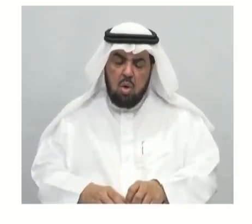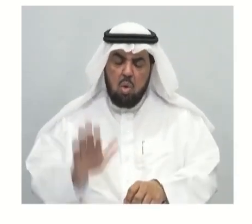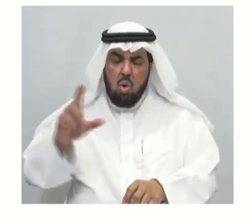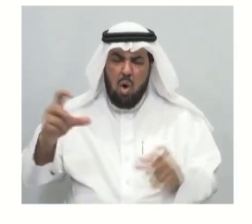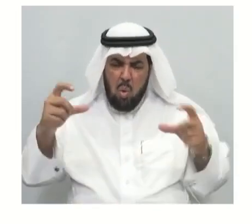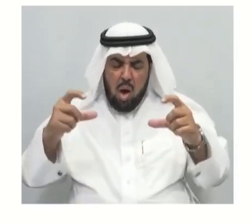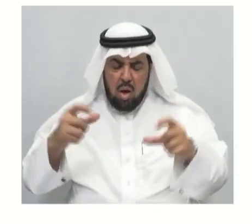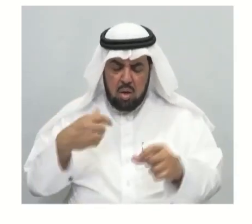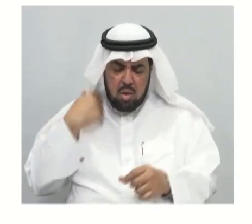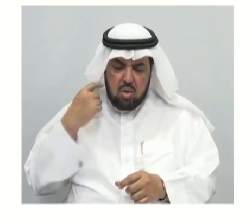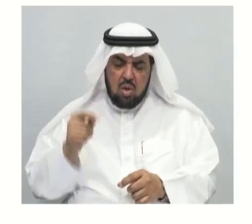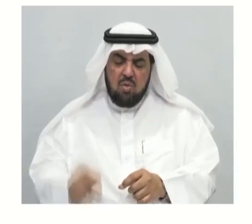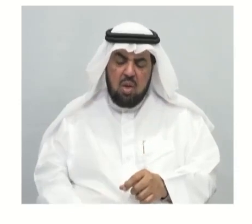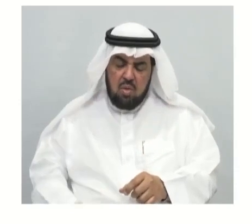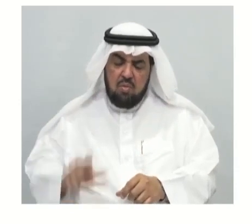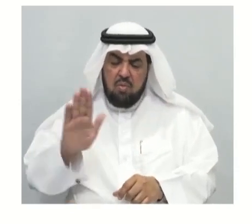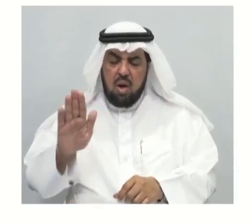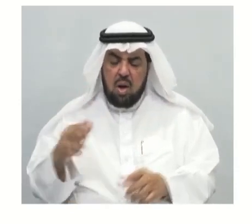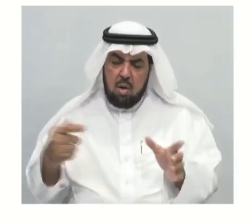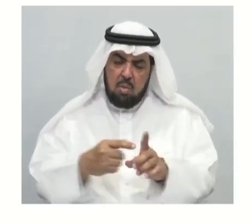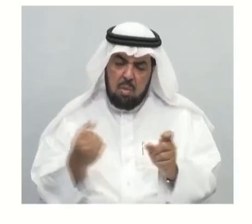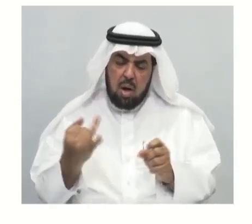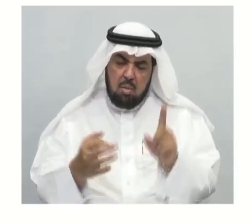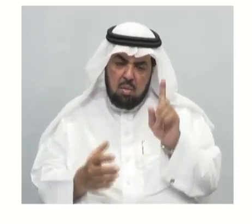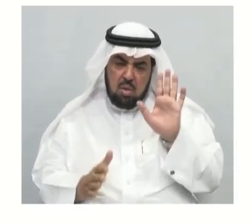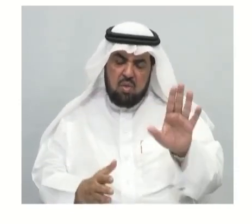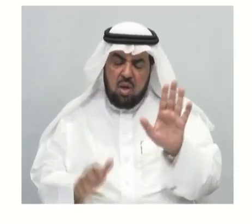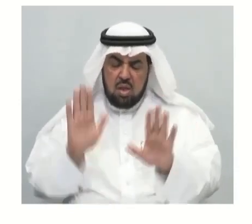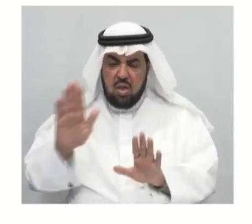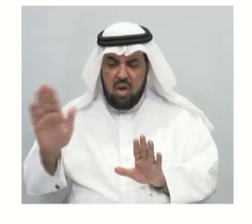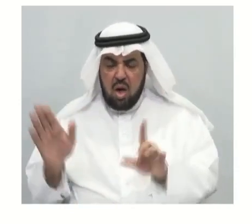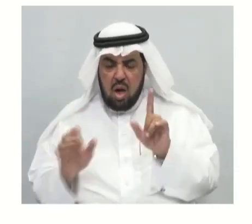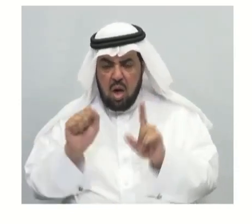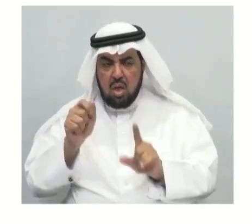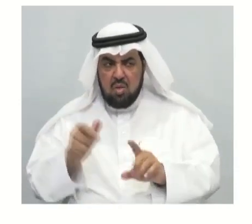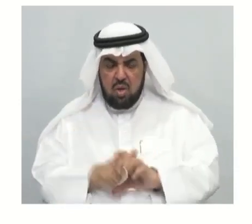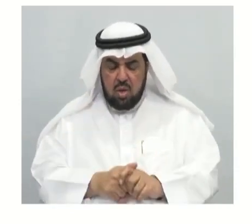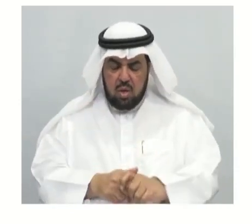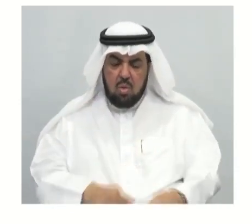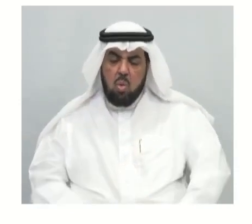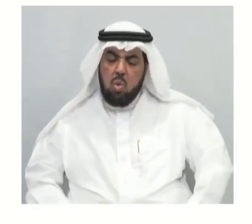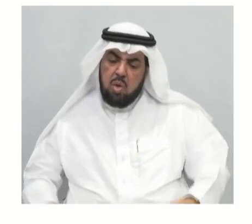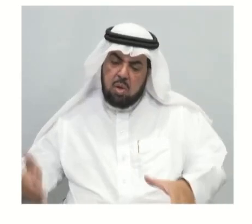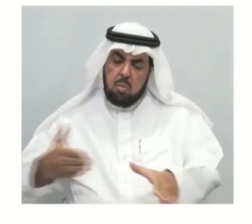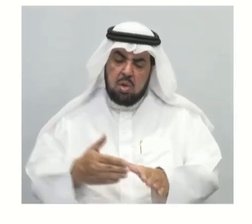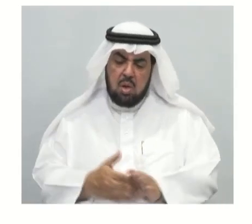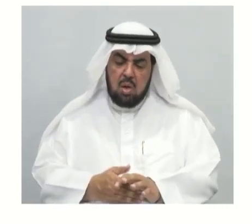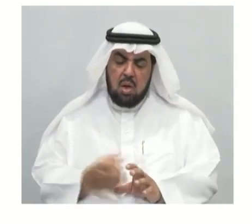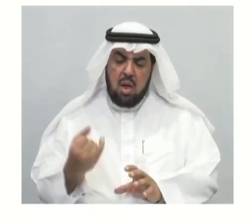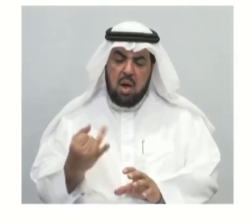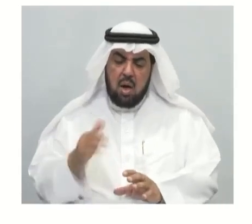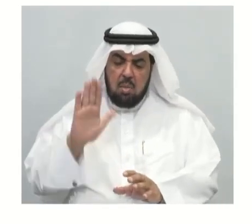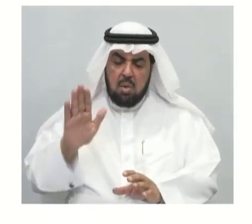كل جزء من التقرير امامه رقم الصفحه الخاص به مباشره يجده ويتجه مباشره الى